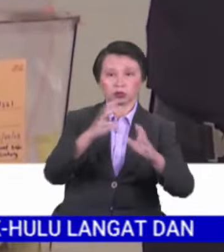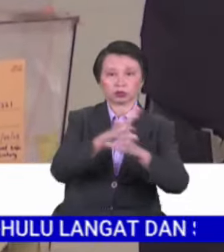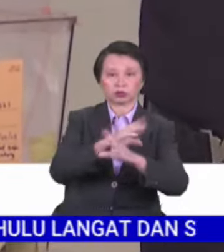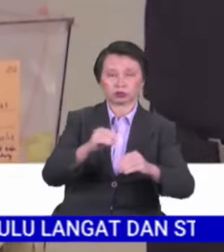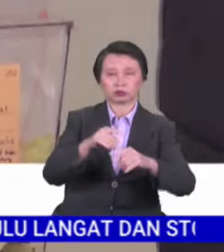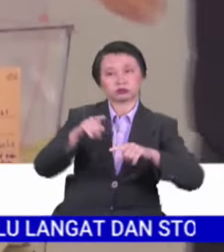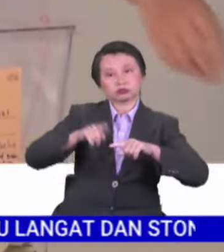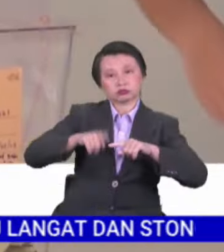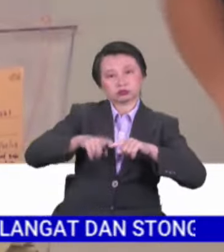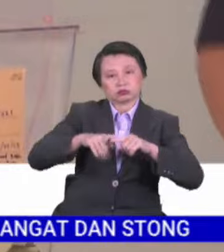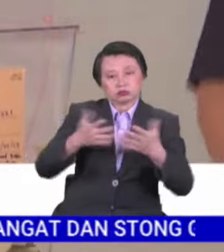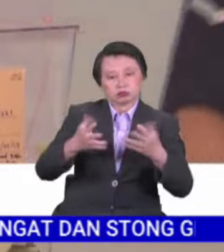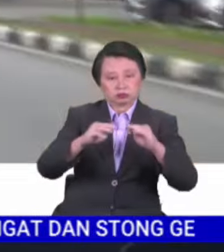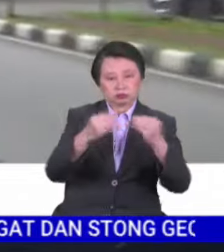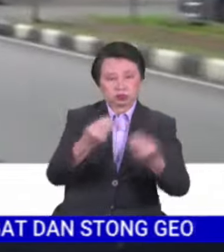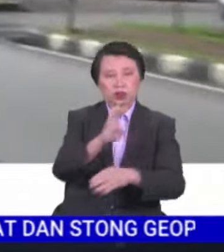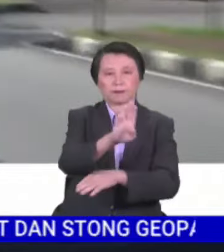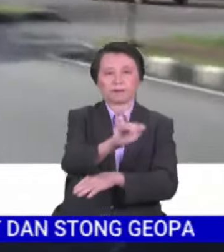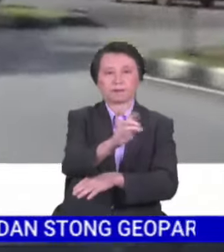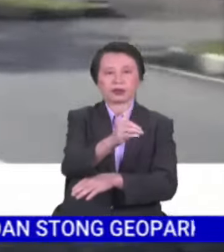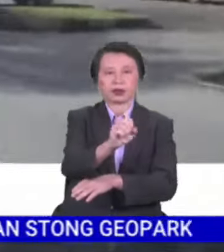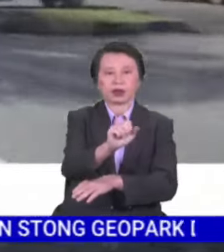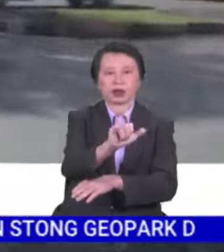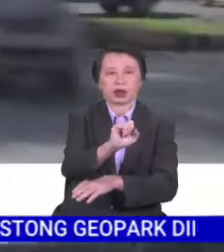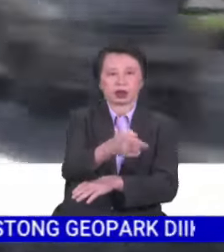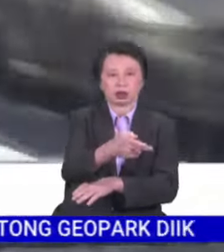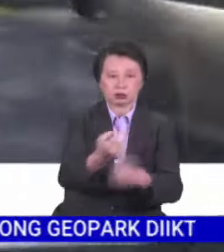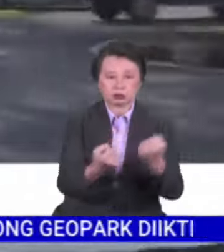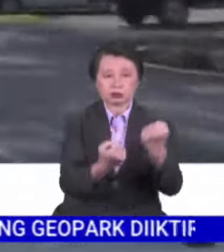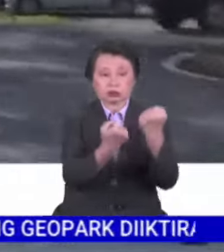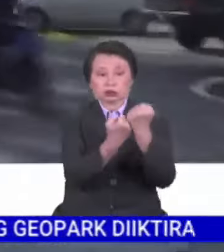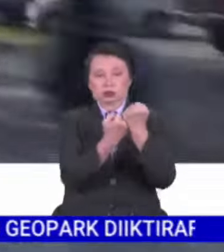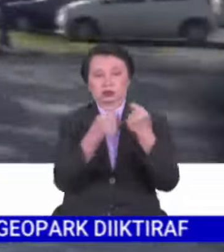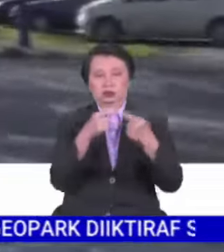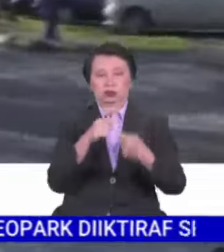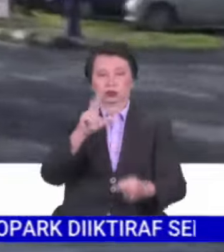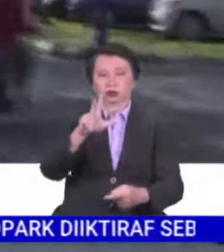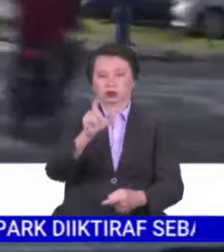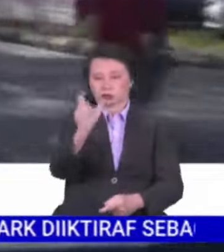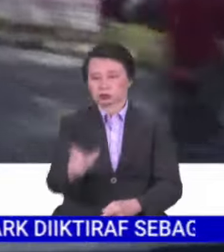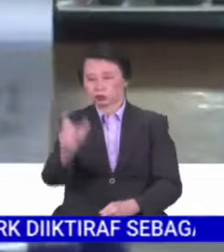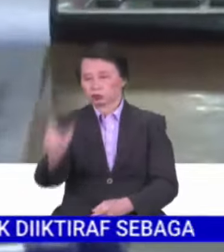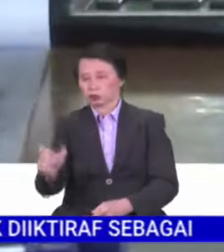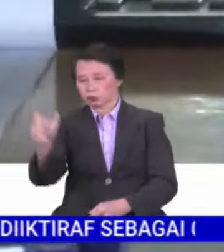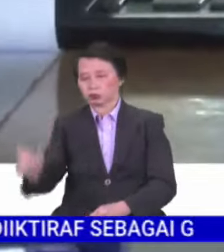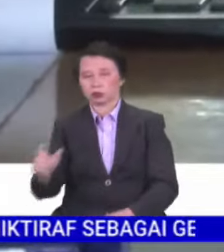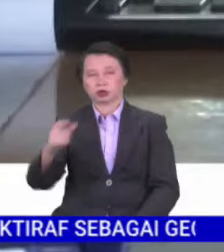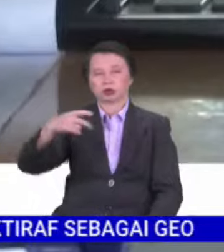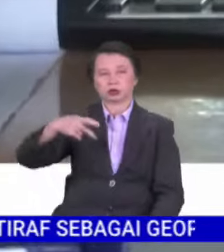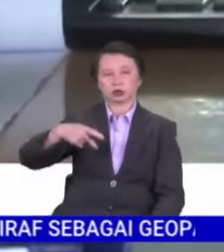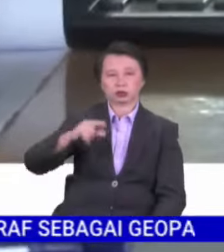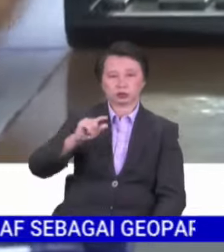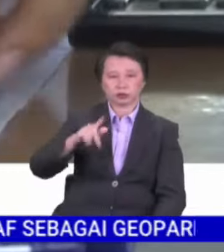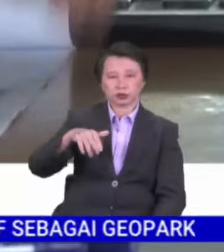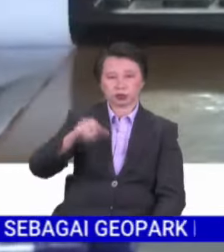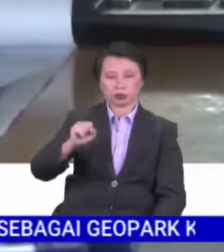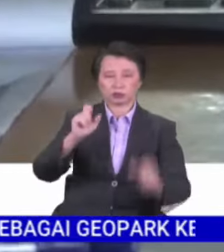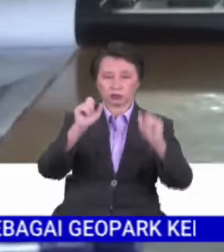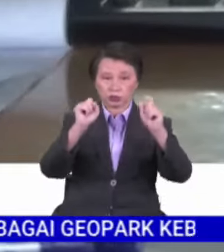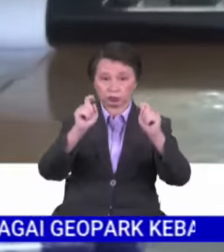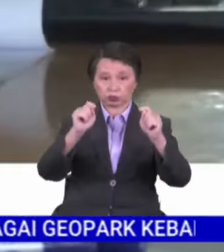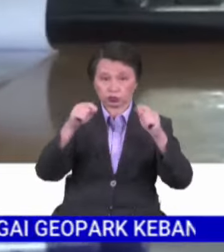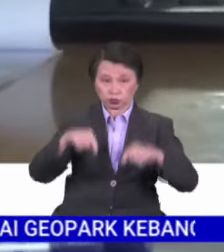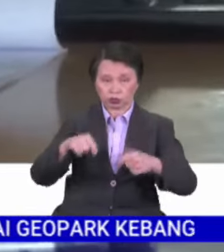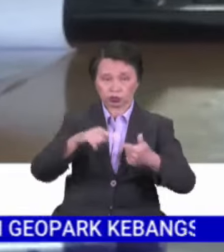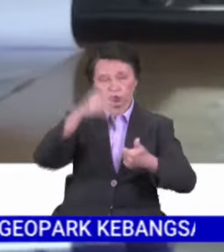turut bergantung kepada masyarakat Bidayuh melalui sokongan yang diterjemah kepada tiga calon GPS daripada kaum Bidayuh pada Sabtu ini.